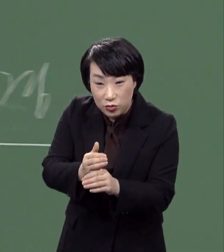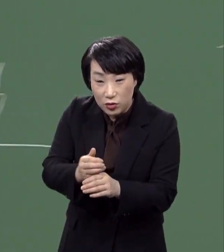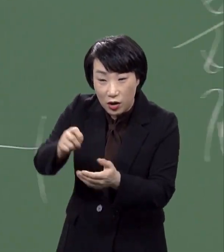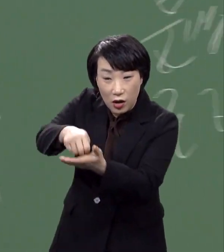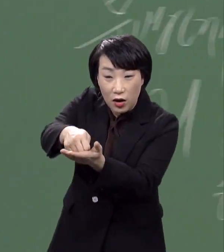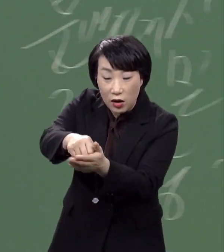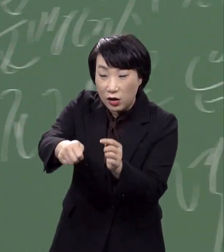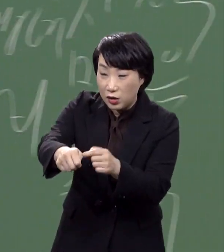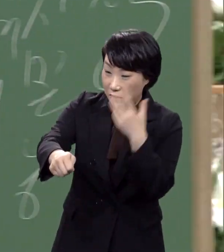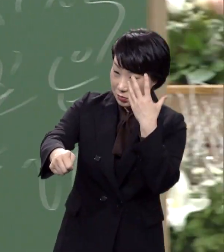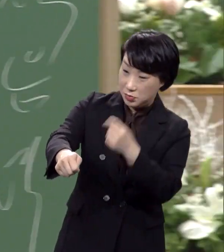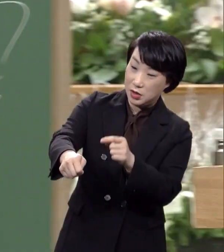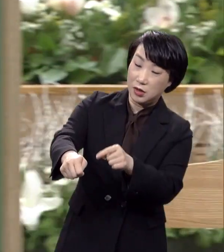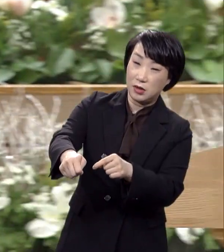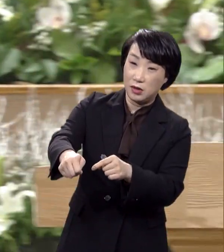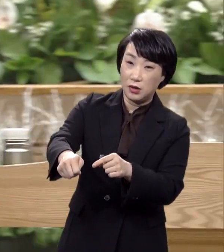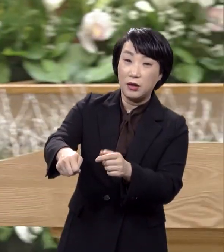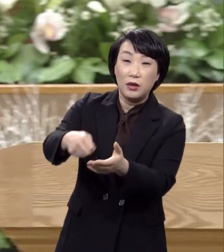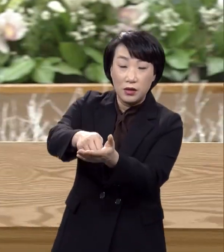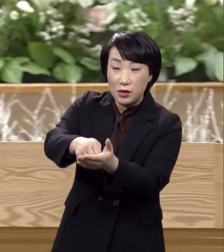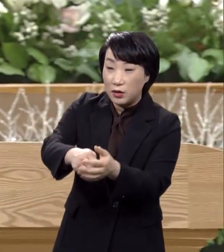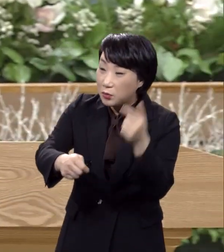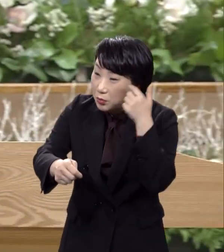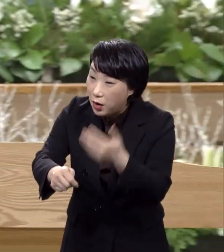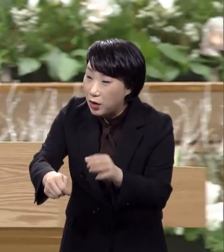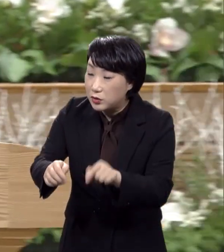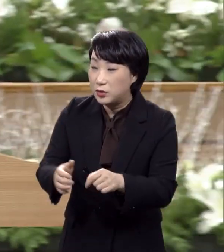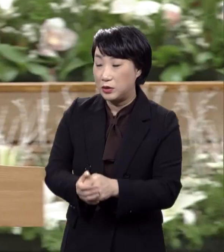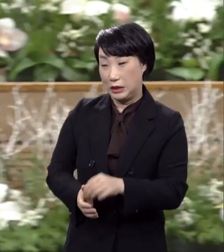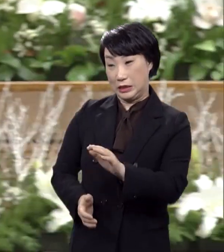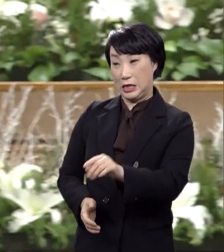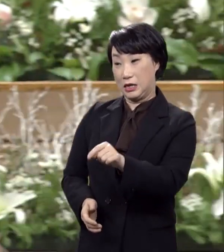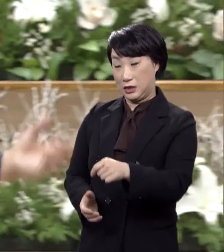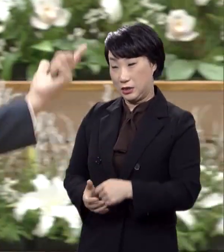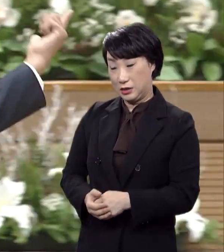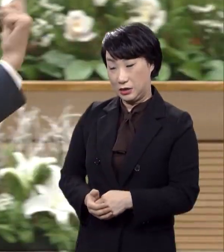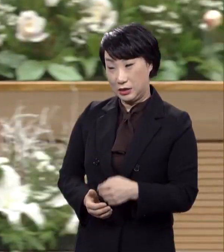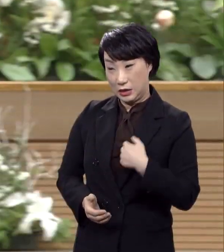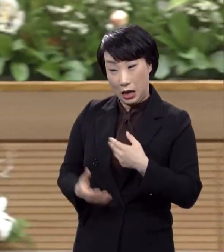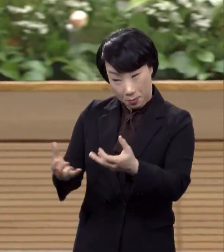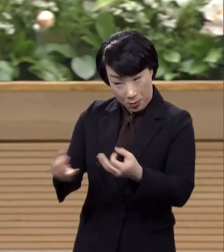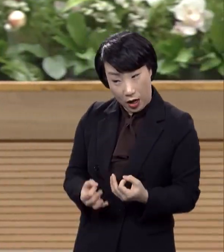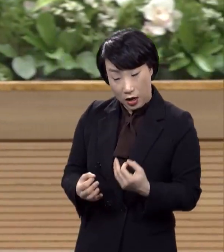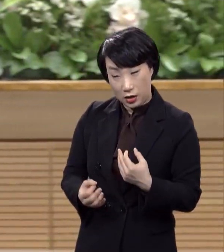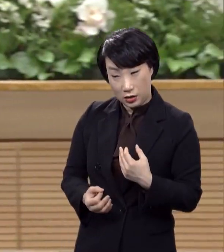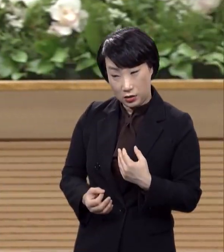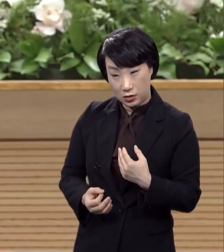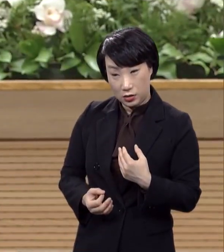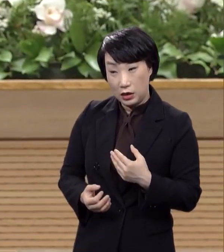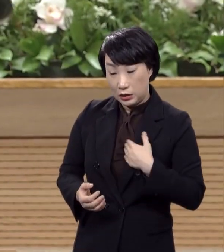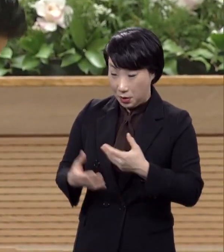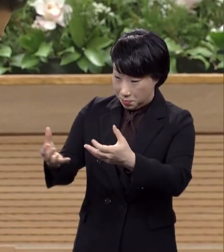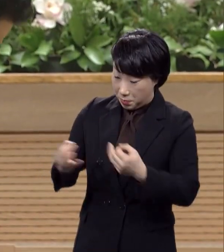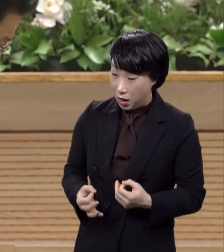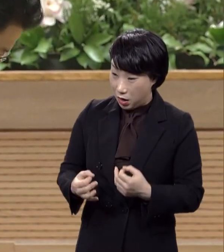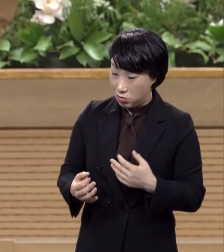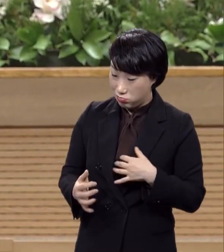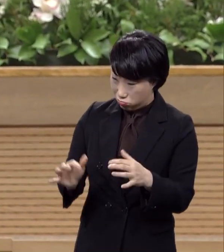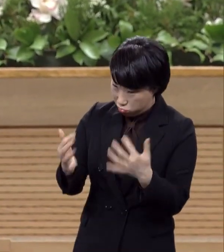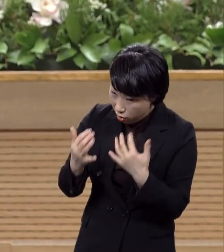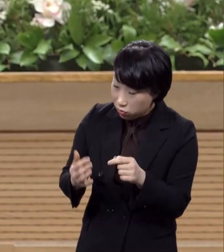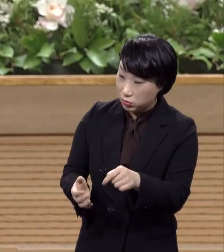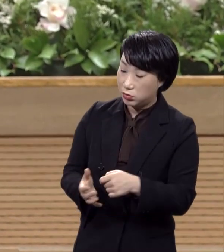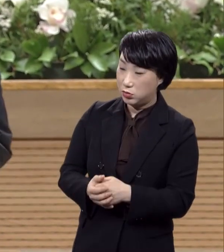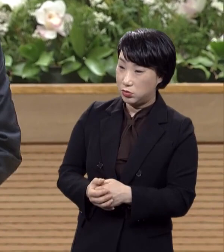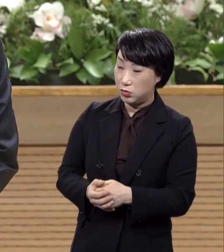그때 안진뱅이를 향해 말합니다. 야, 날 봐. 나 좀 주목해서